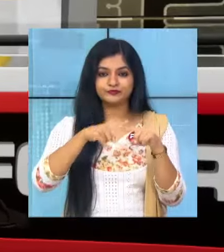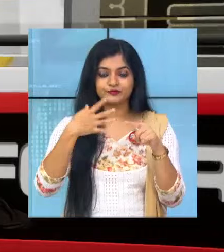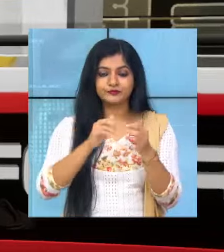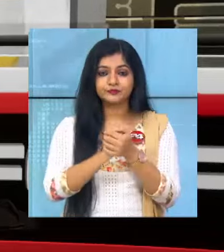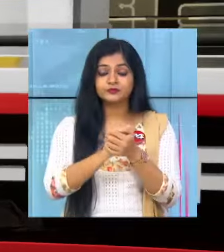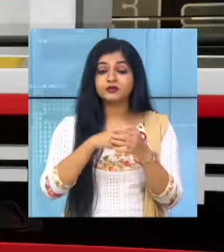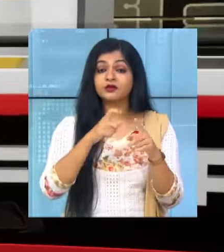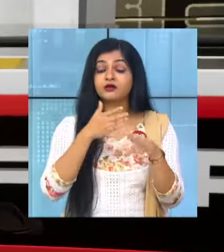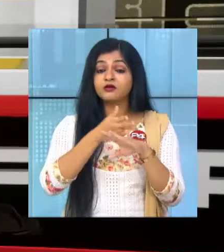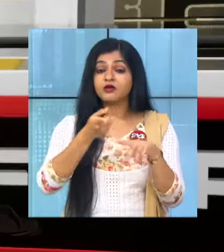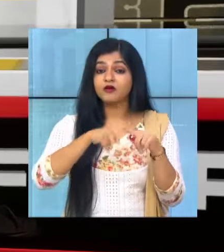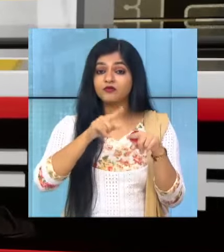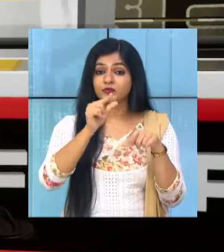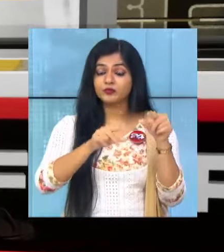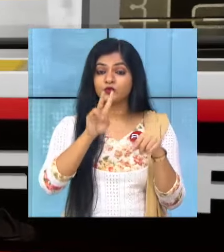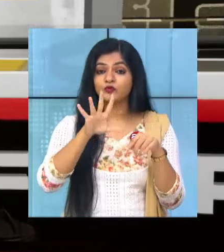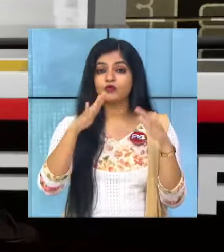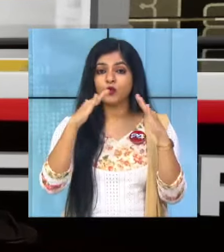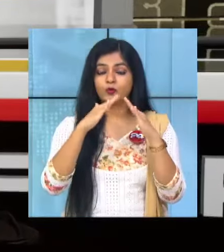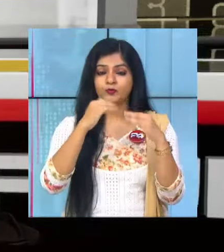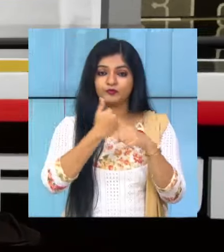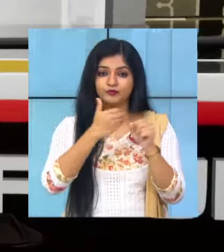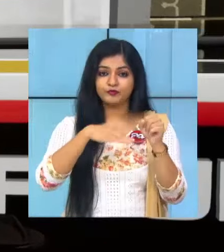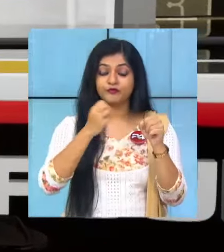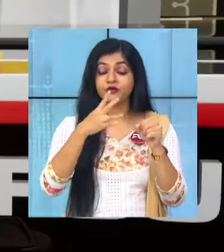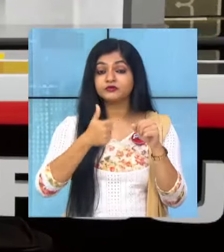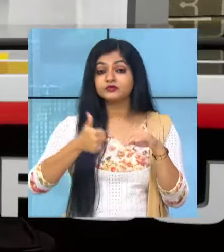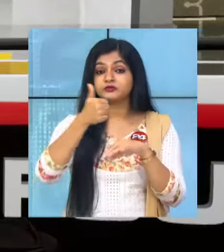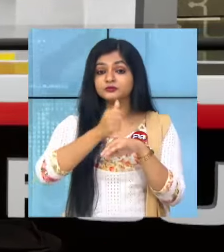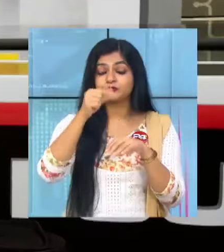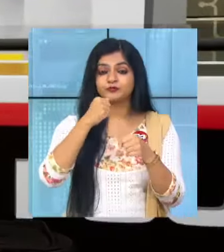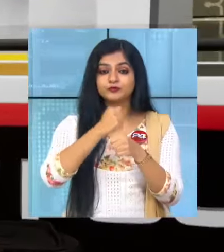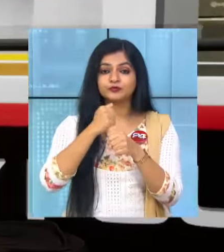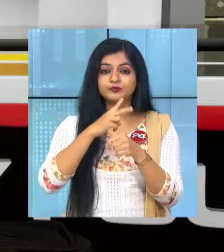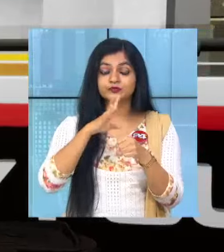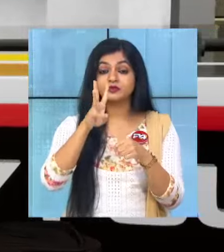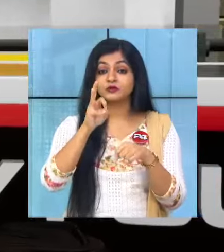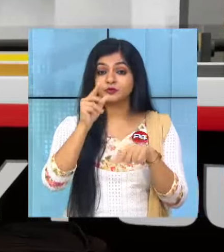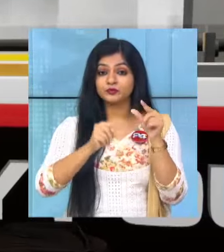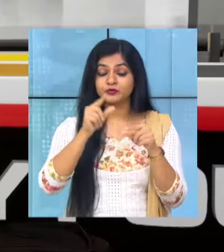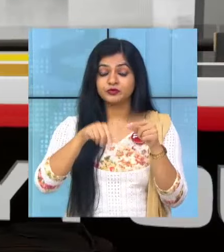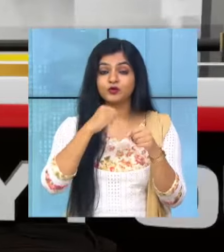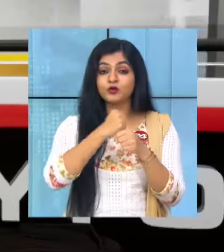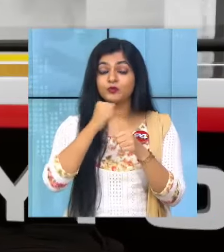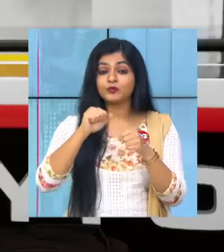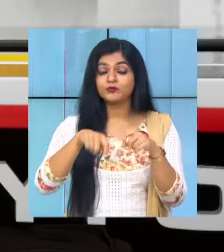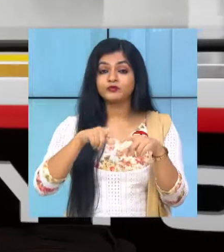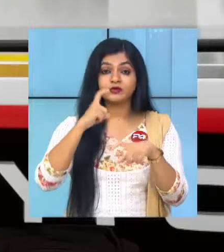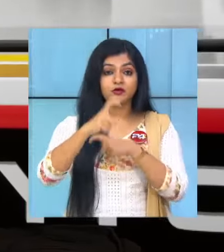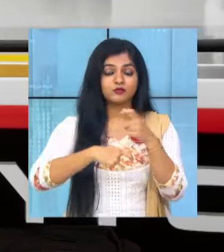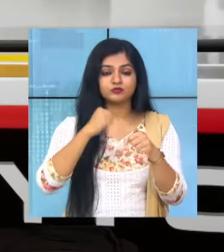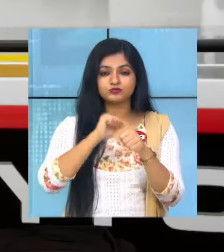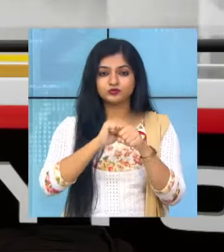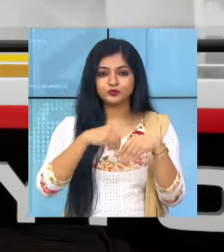ബാധിതർക്കായി 25 വീടുകൾ നൽകുമെന്ന് ഫ്ലോസ് ചെയർമാൻ ഗോകുലം ഗോപാലൻ പ്രഖ്യാപിച്ചു 30 പേർക്ക് ശ്രീ ഗോകുലം ഗ്രൂപ്പ് ഓഫ് കമ്പനീസ് ജോലി